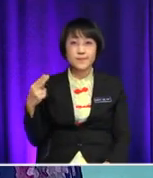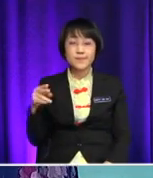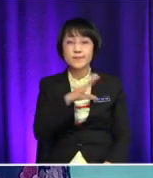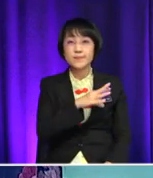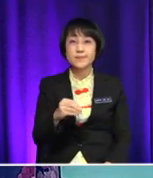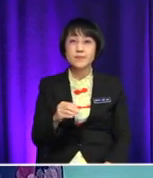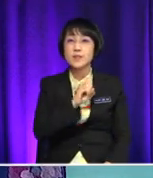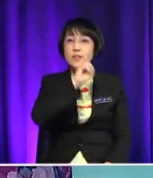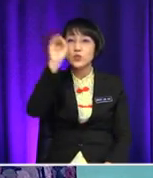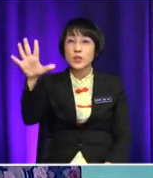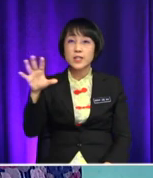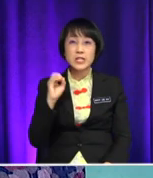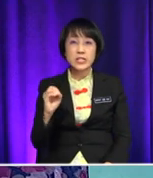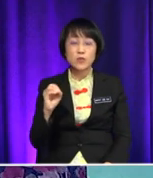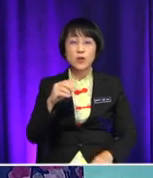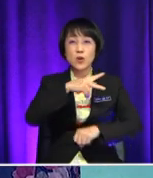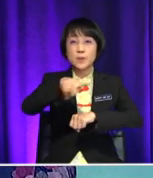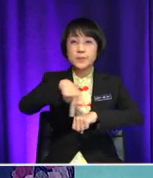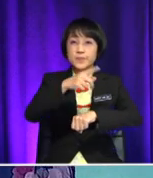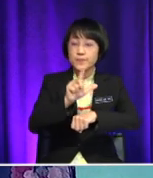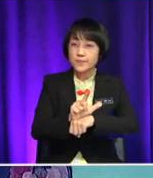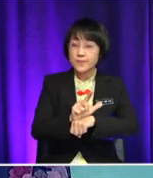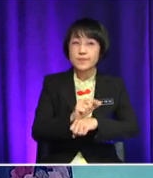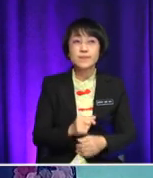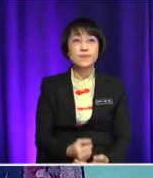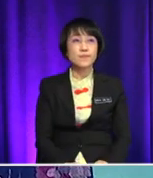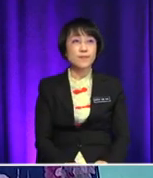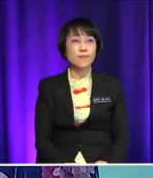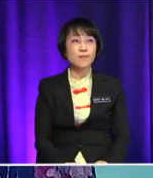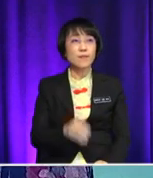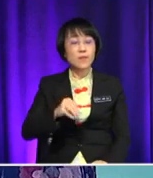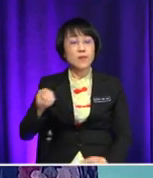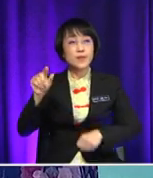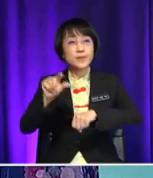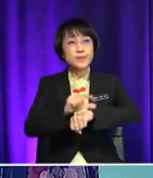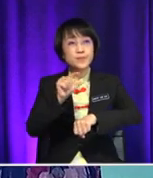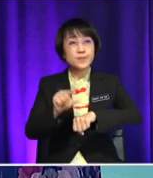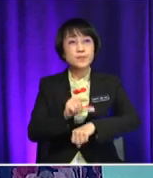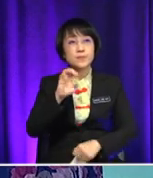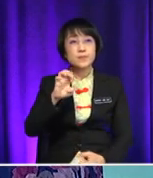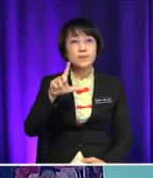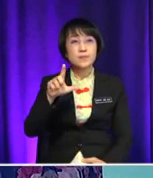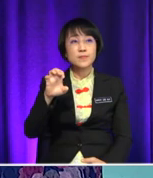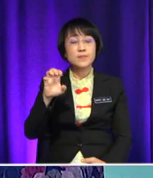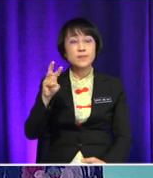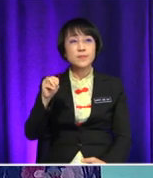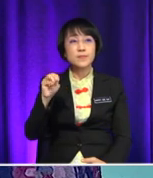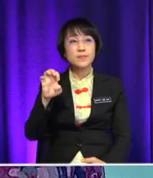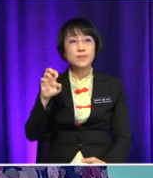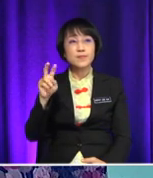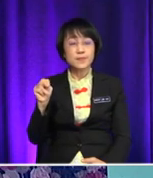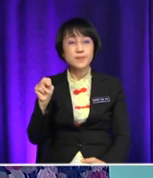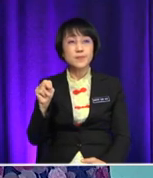aplikasikan elimun komunikasi lisan itu dengan berdasarkan ke dua bahan tadi